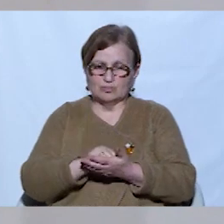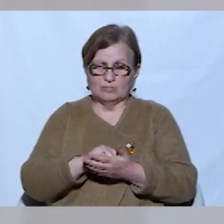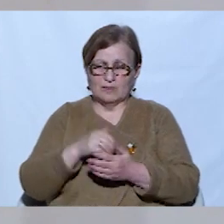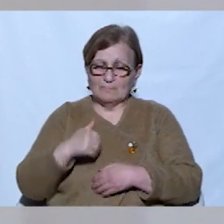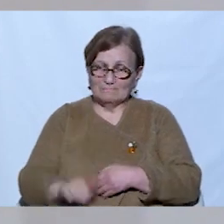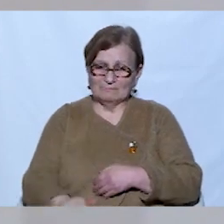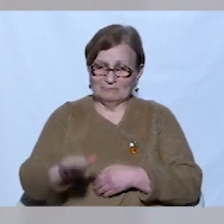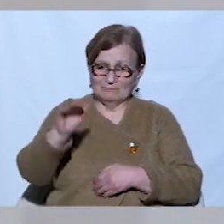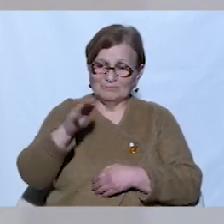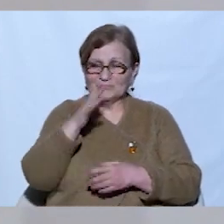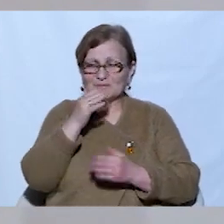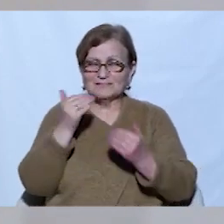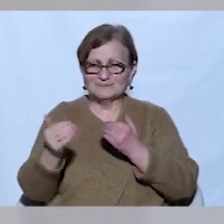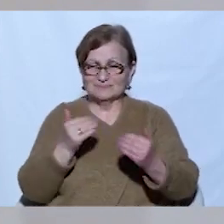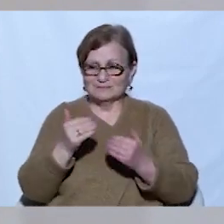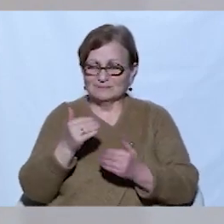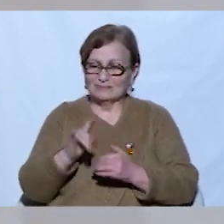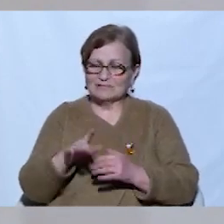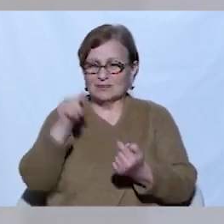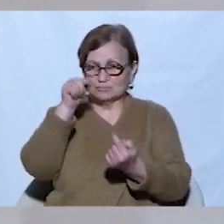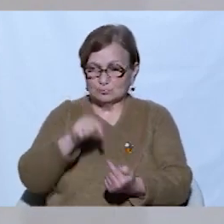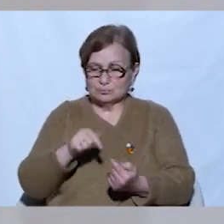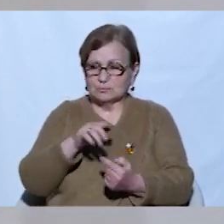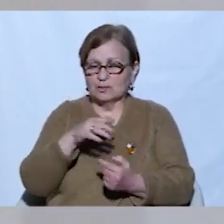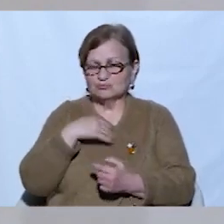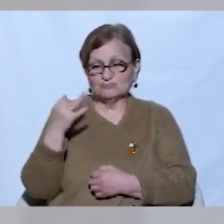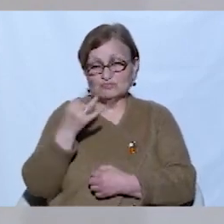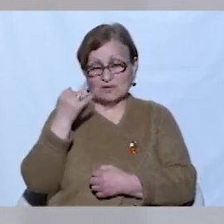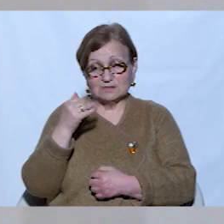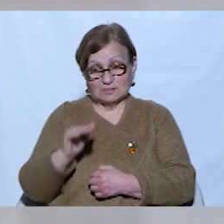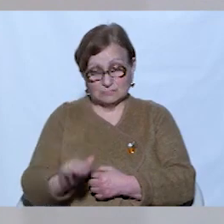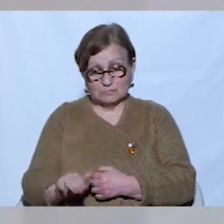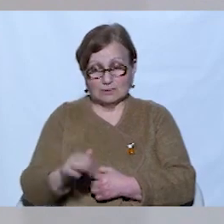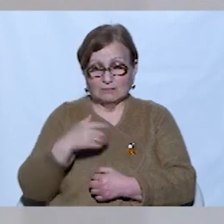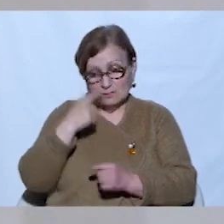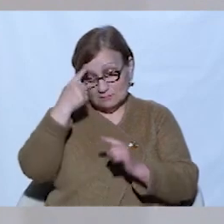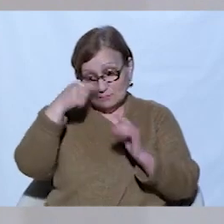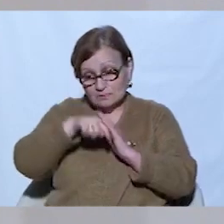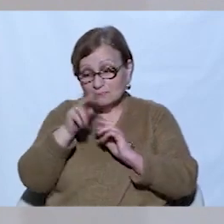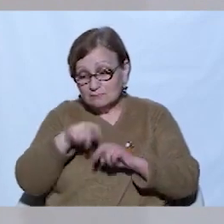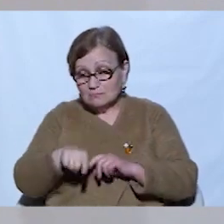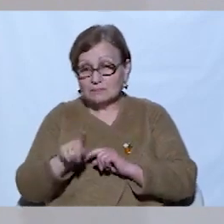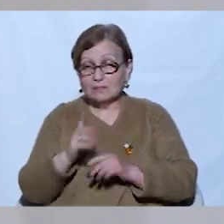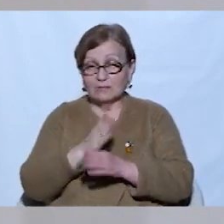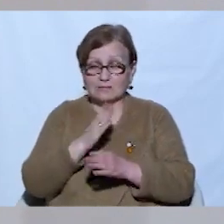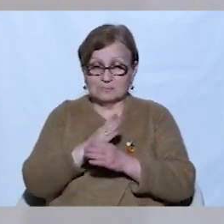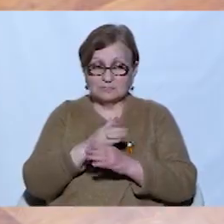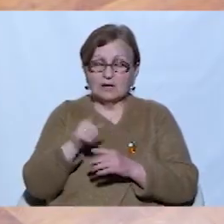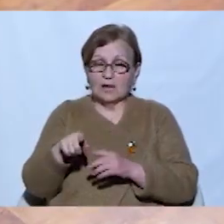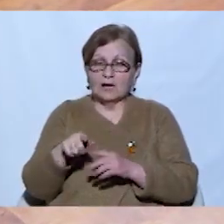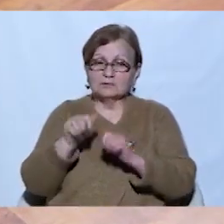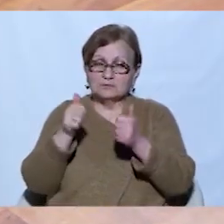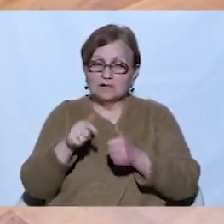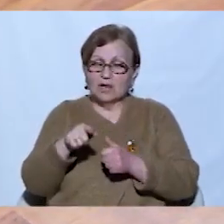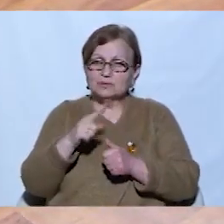ასაკების მიხედვით გარკვეული ასაკი გქონდა ამის ისე რომ ეს ჩვენთვის საინტერესო, ანუ შემეცნებითი ფუნქცია აქვს. ამ შემთხვევაში აი ეს ფორმულირება, ეს რომ